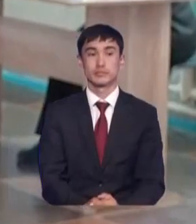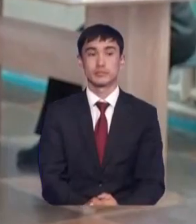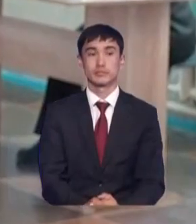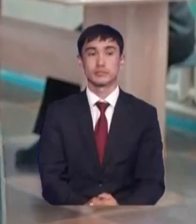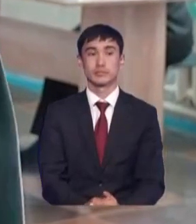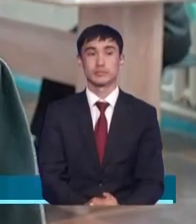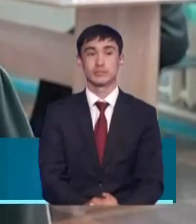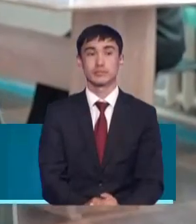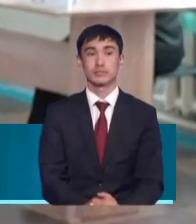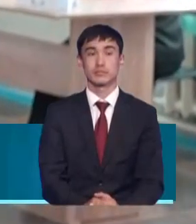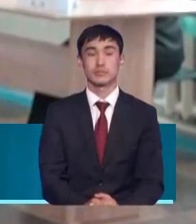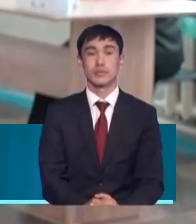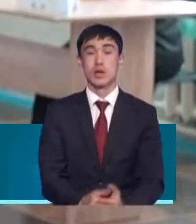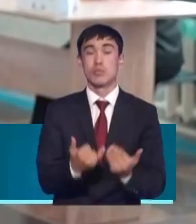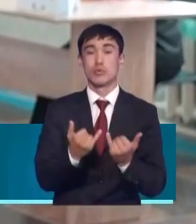үлкен